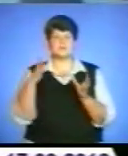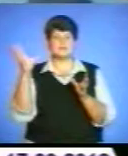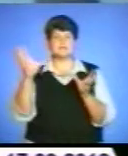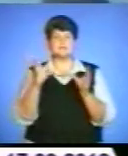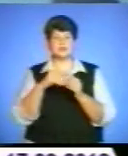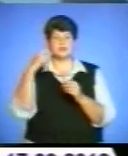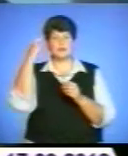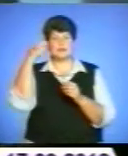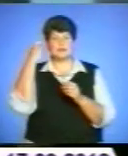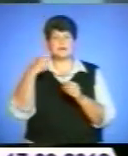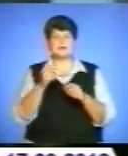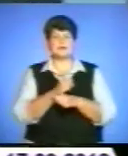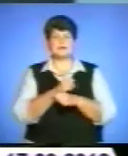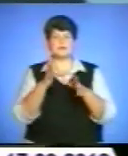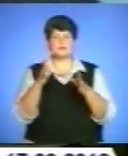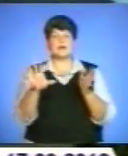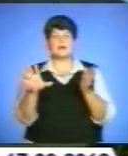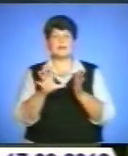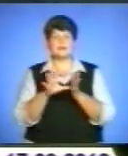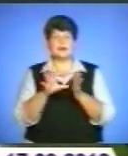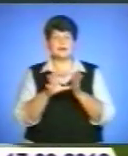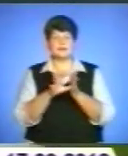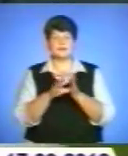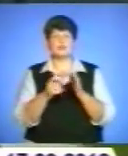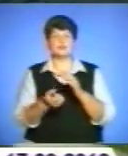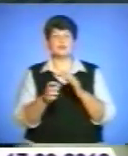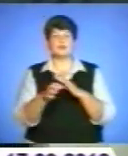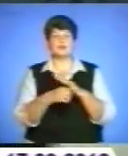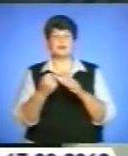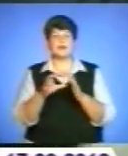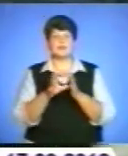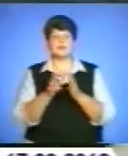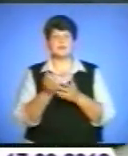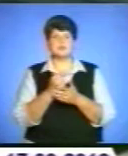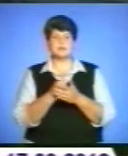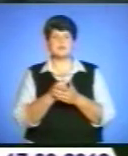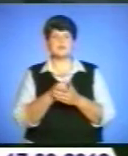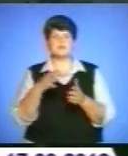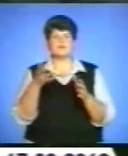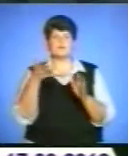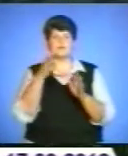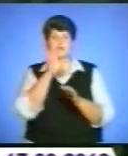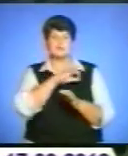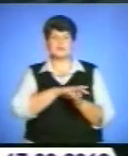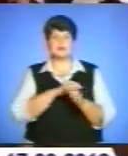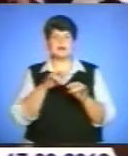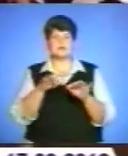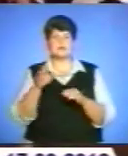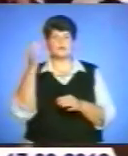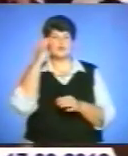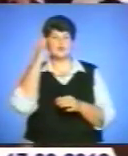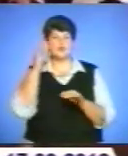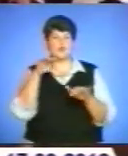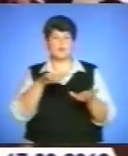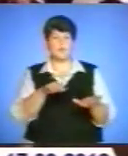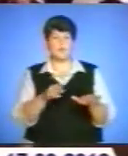галузі ядерної енергетики і розробка джерел видобування енергоносіїв, зокрема освоєння ресурсів Чорного моря. Тут